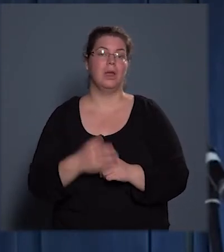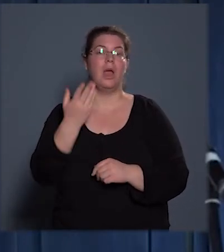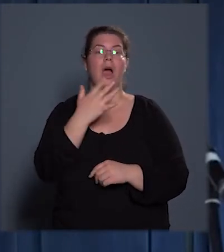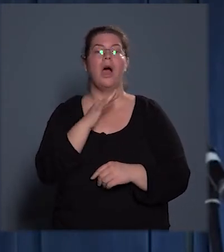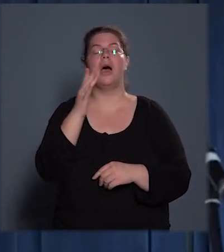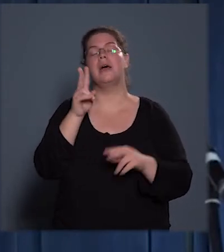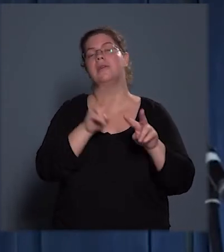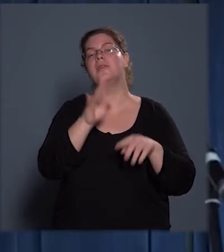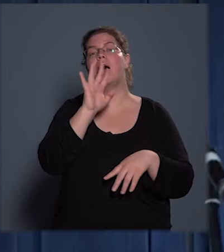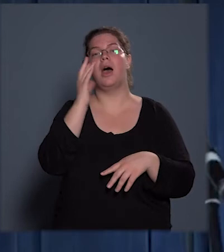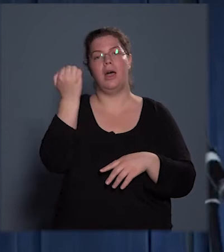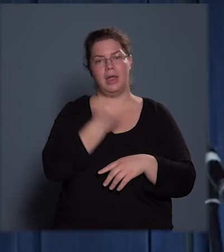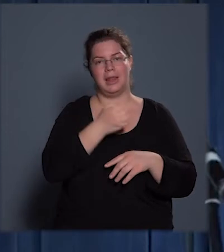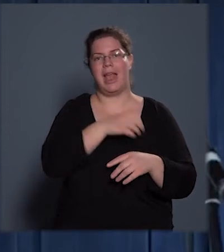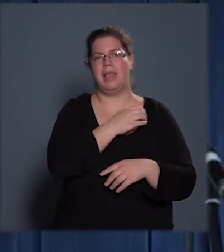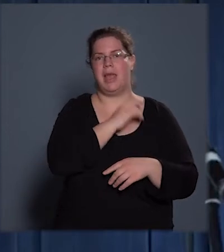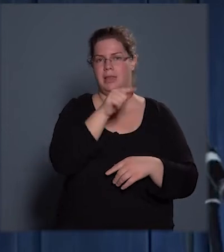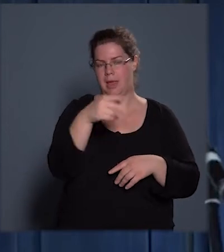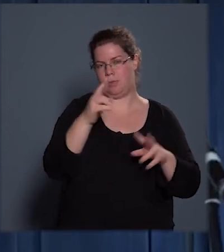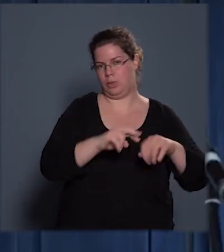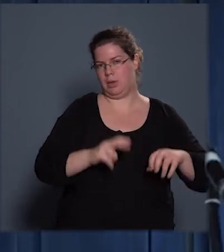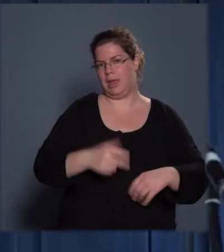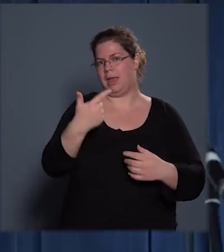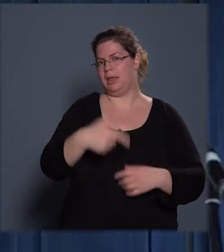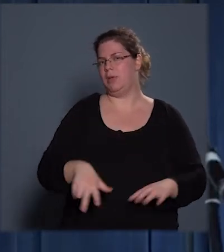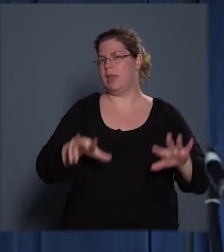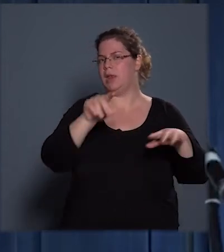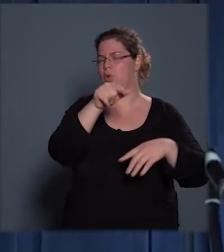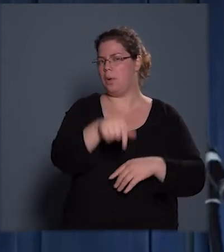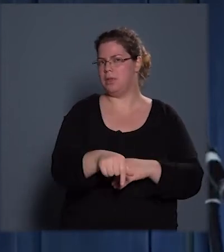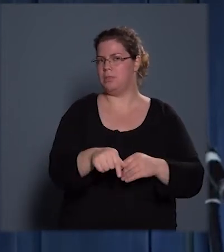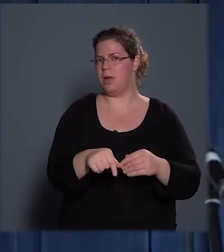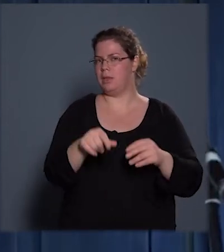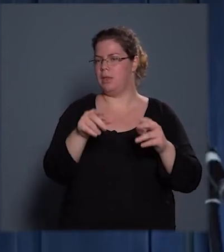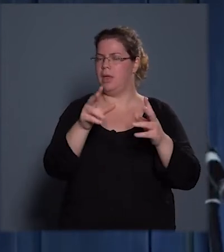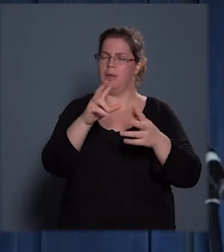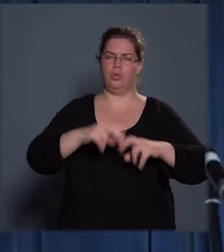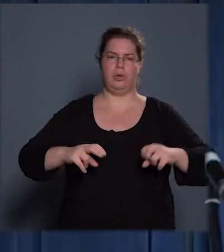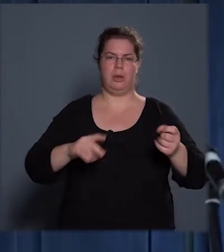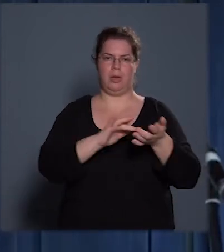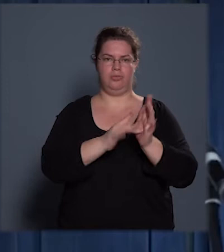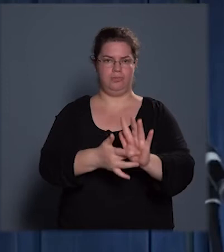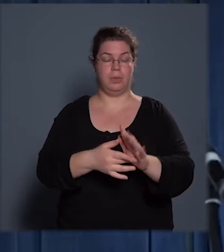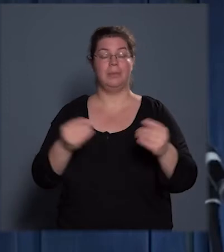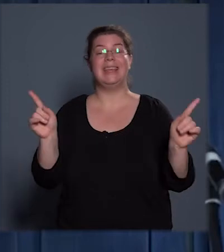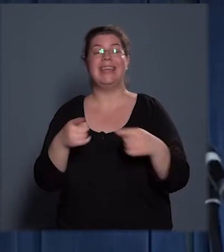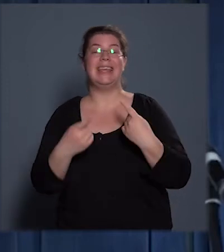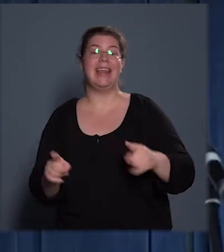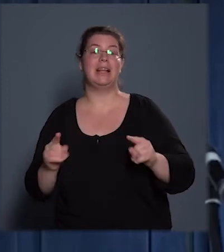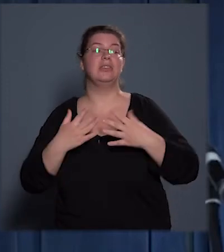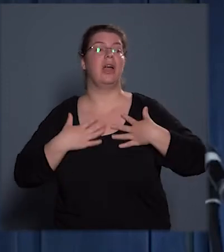Egyetem kutatói 2008-ban publikáltak egy cikket egy kutatásról, amin az éneklés a